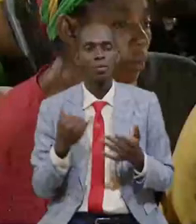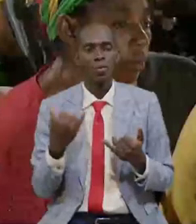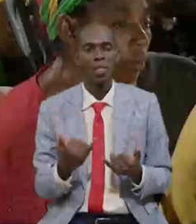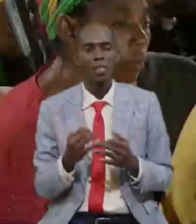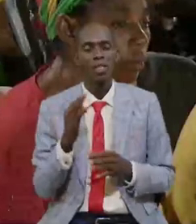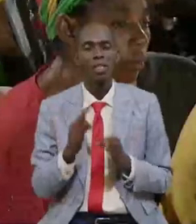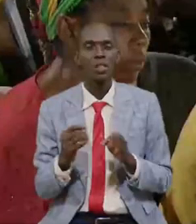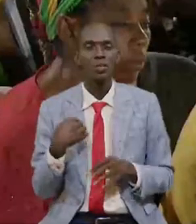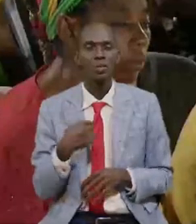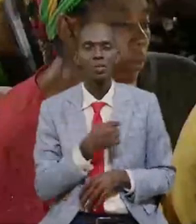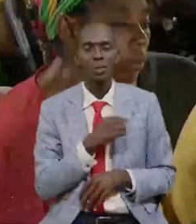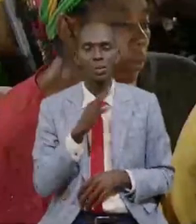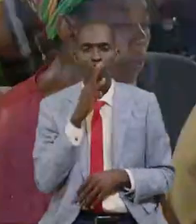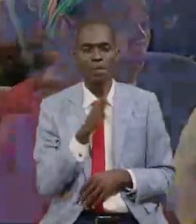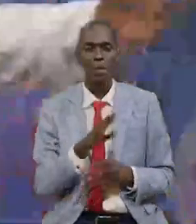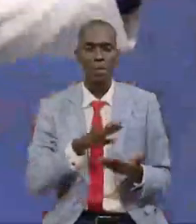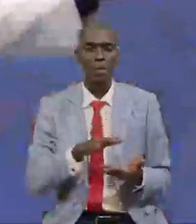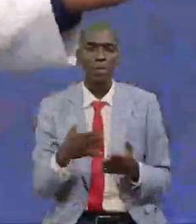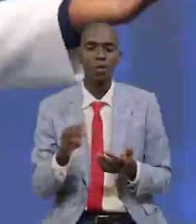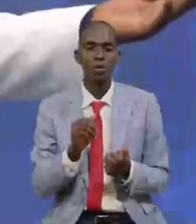Or, si nous sommes morts avec Christ,